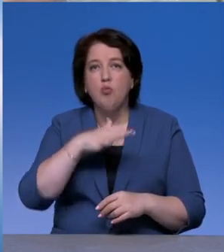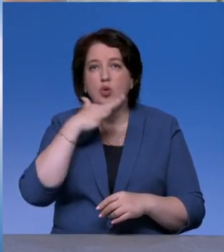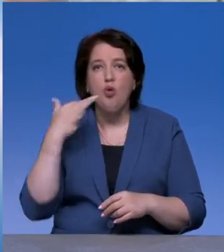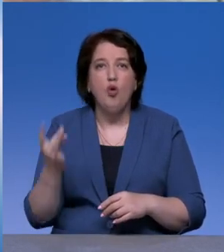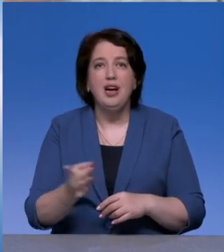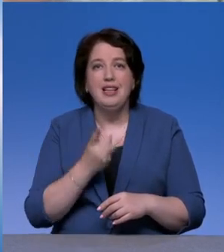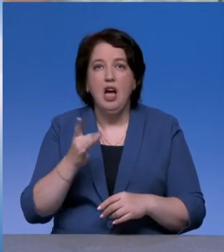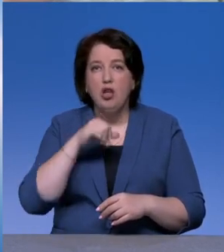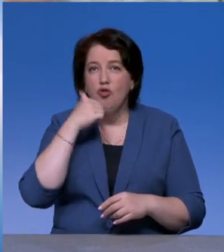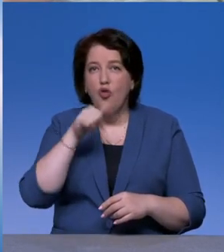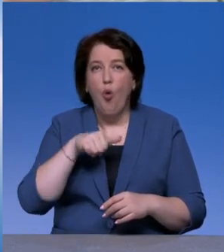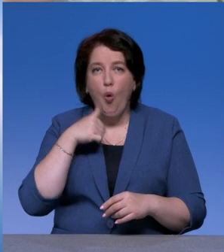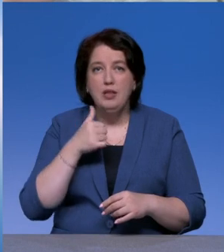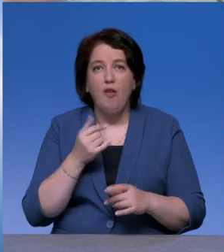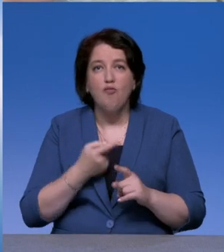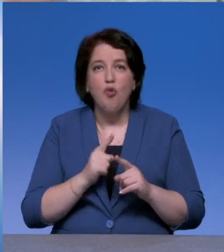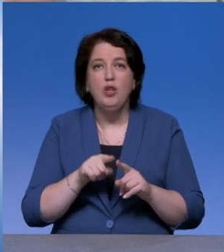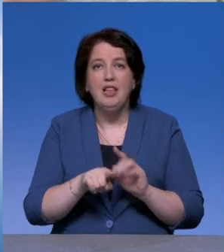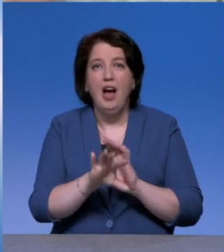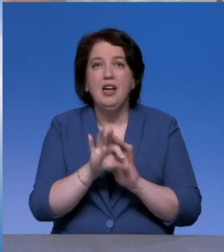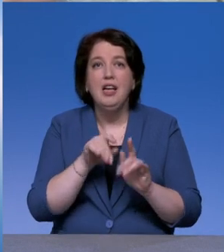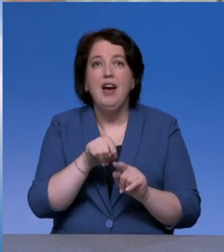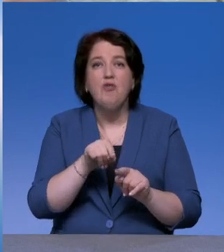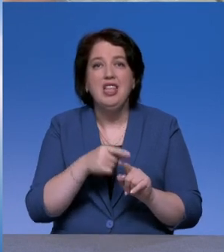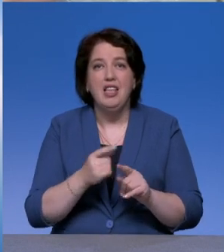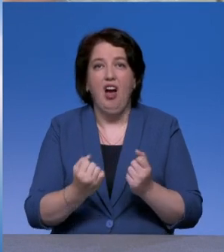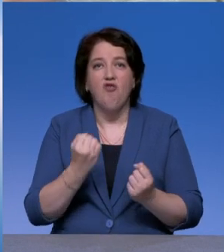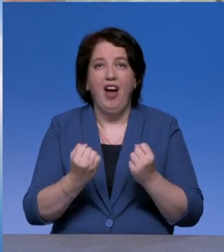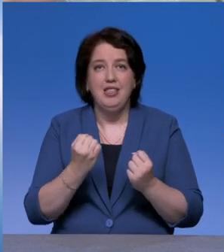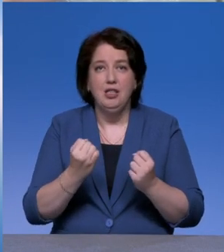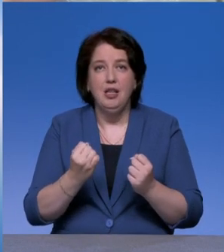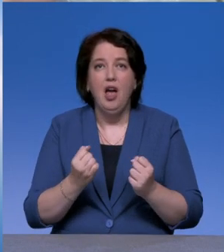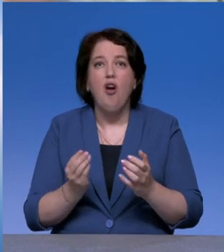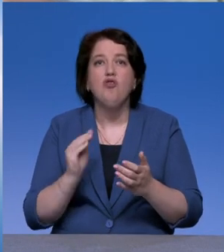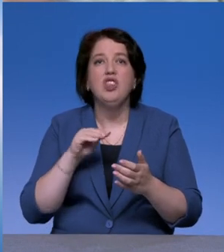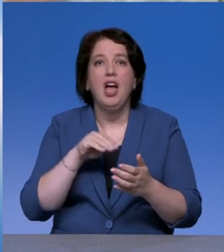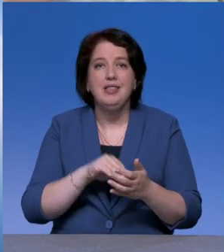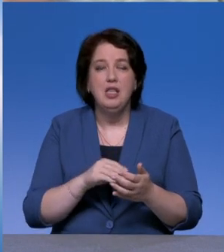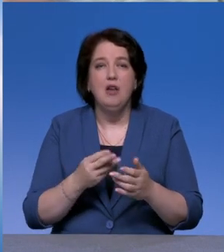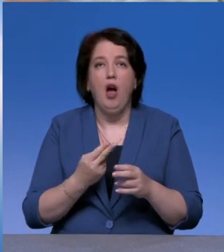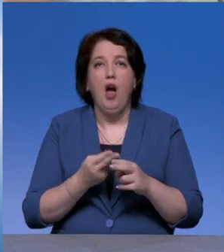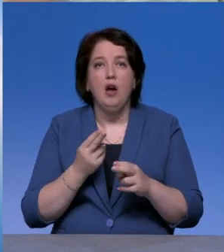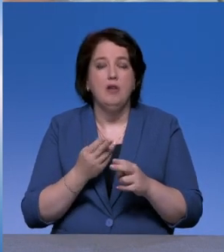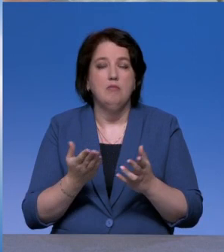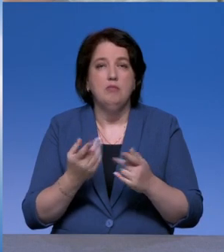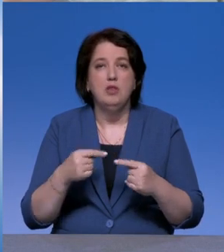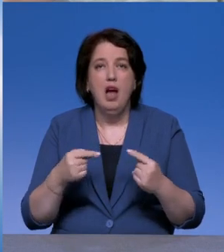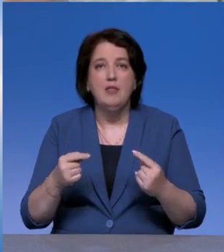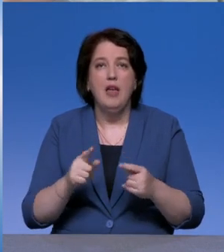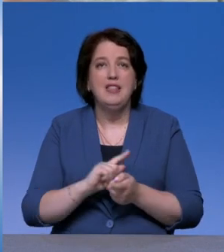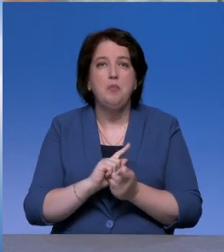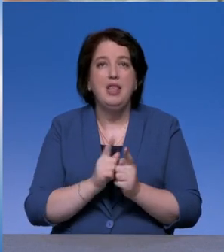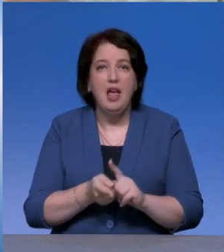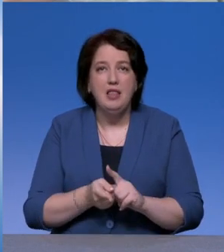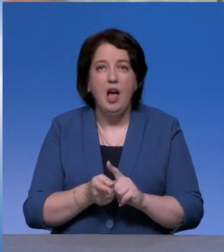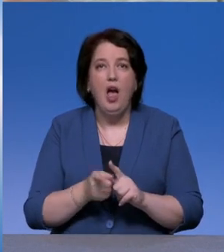год, для них, ну, мне кажется, вполне допустимо вносить какие-то изменения, в том числе и в плане